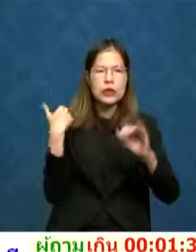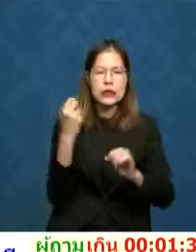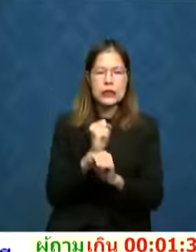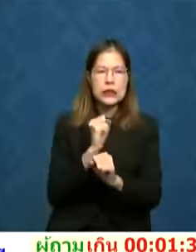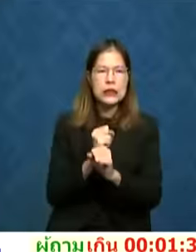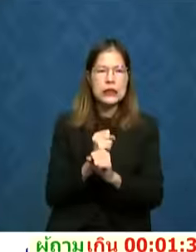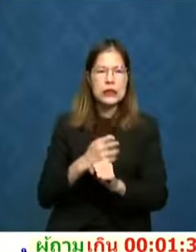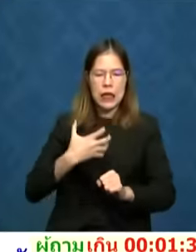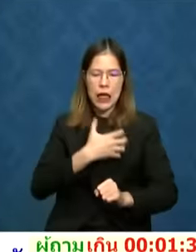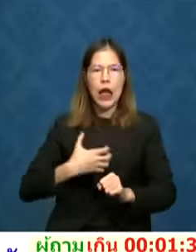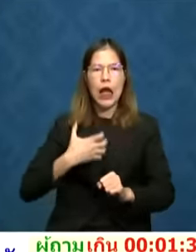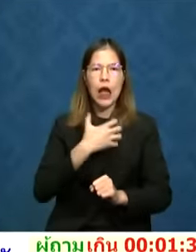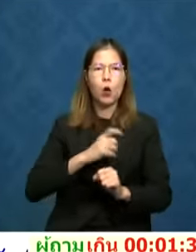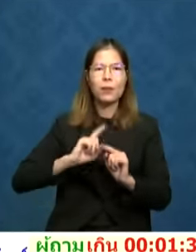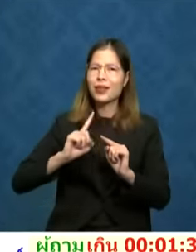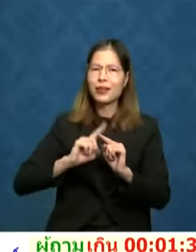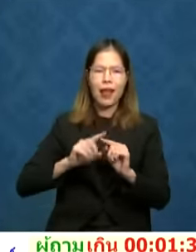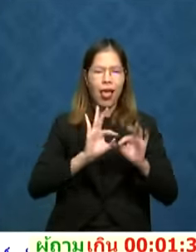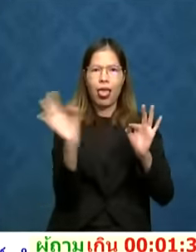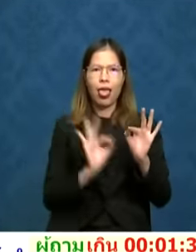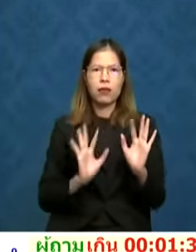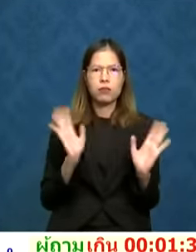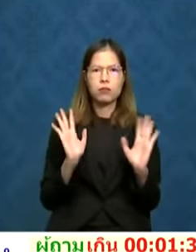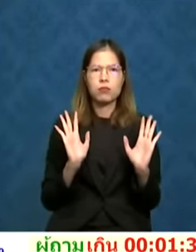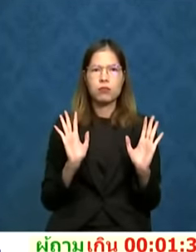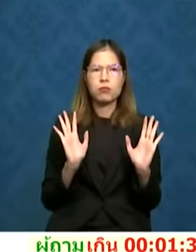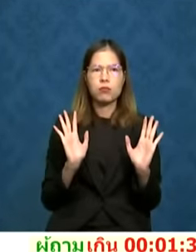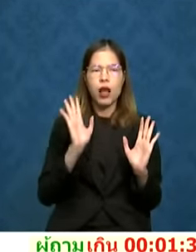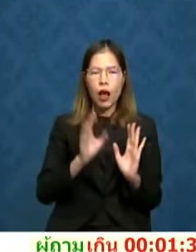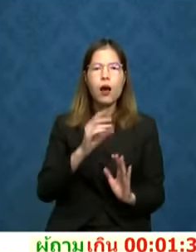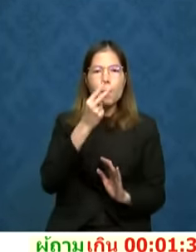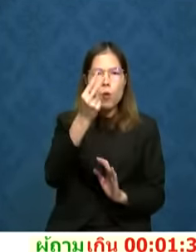ของอารมณไม่ถ graduated.เน้อหามัเป็คามเป็จริ